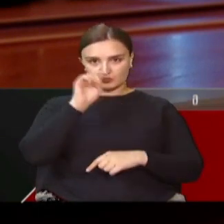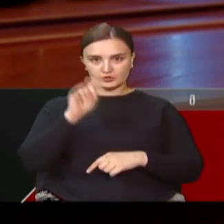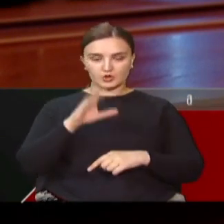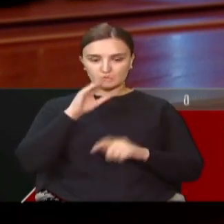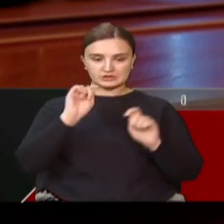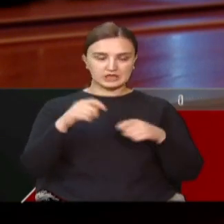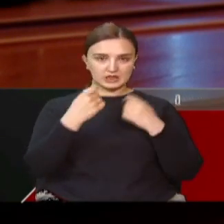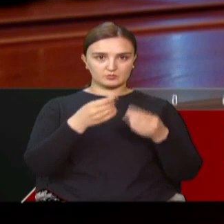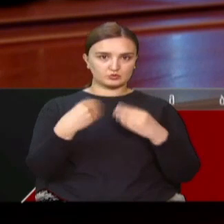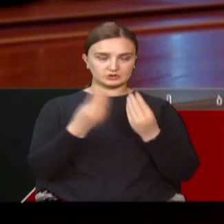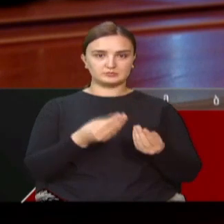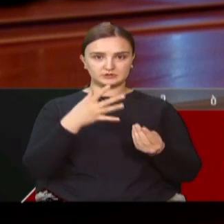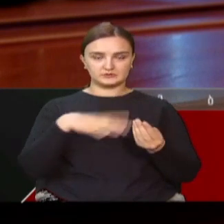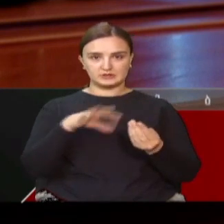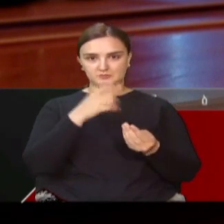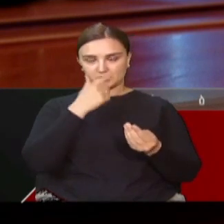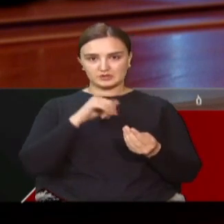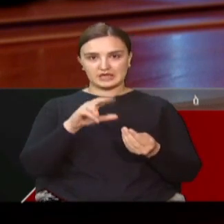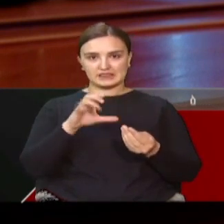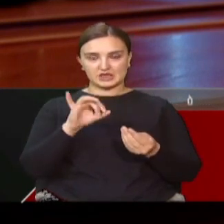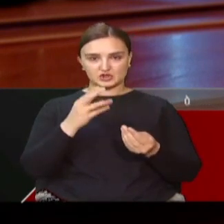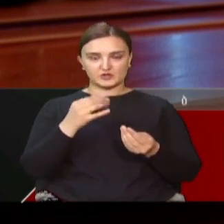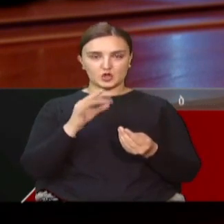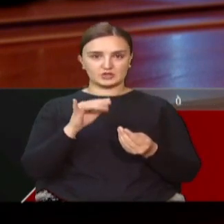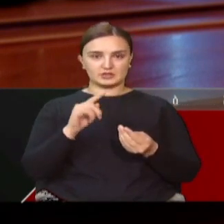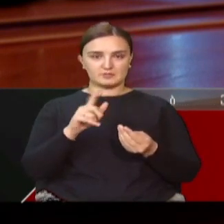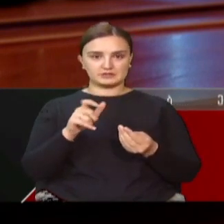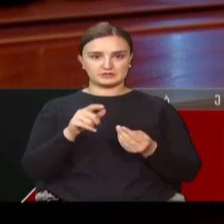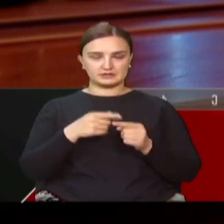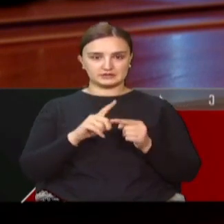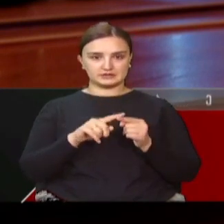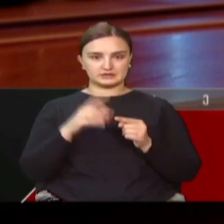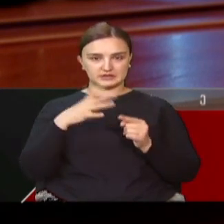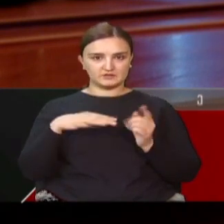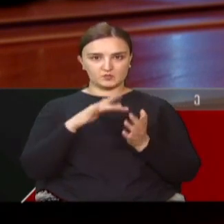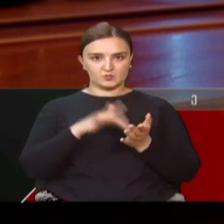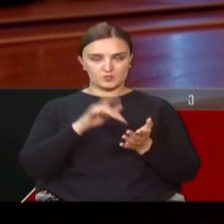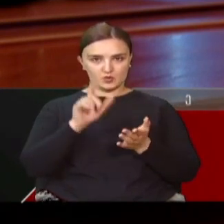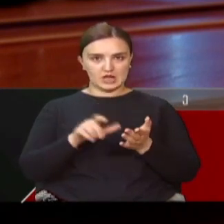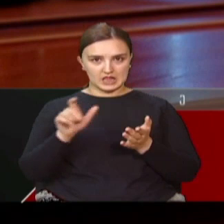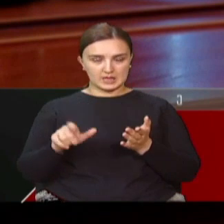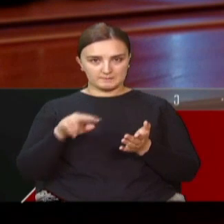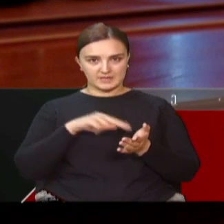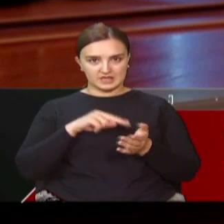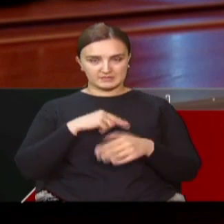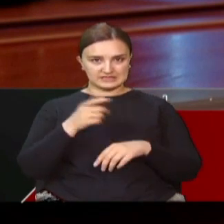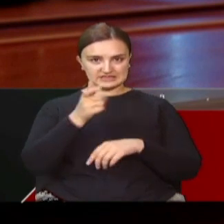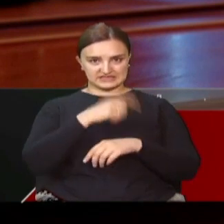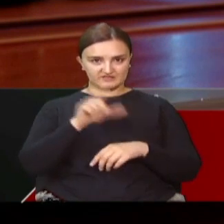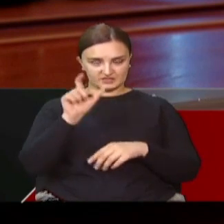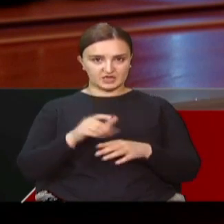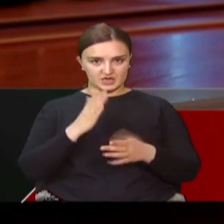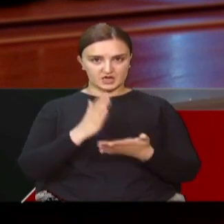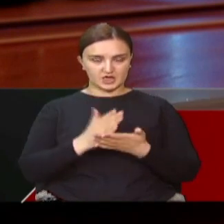გადმოსცემს საქართველოს ბატონ ადეიშვილს და ბატონ ლორდქიფანიძეს. თავმოყარე საქართველოს მოქალაქე, მით უმეტეს პარლამენტის წევრი თუ ხარ